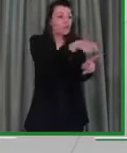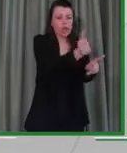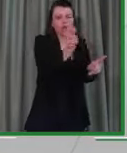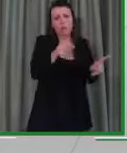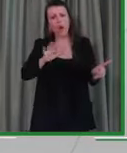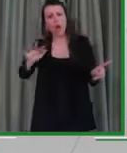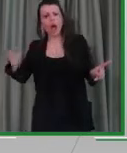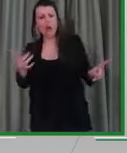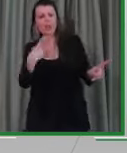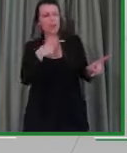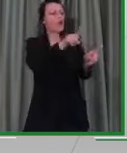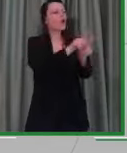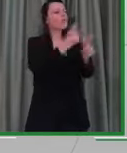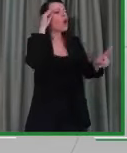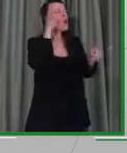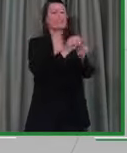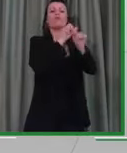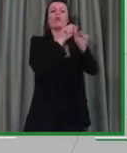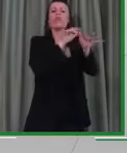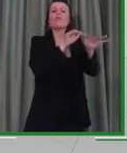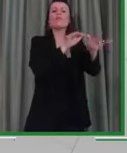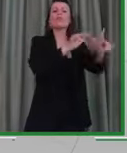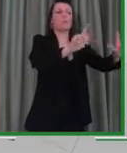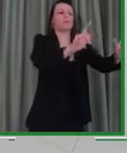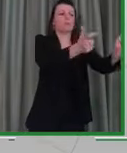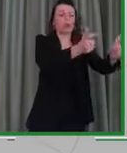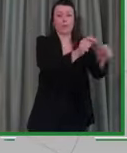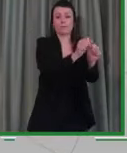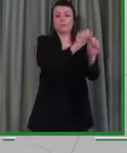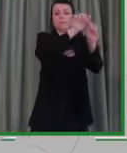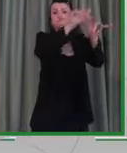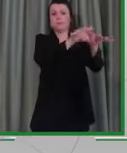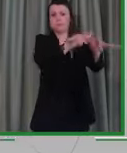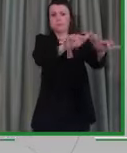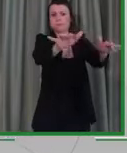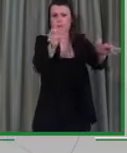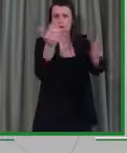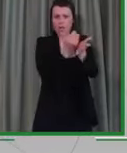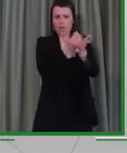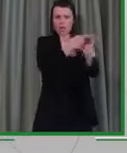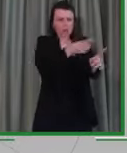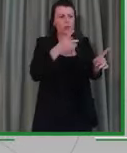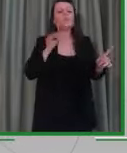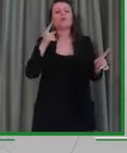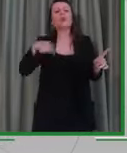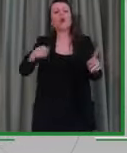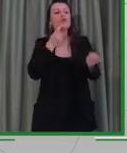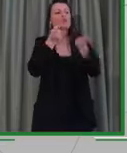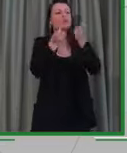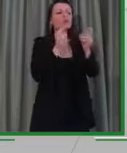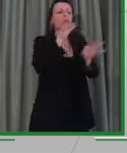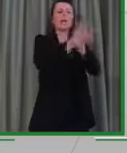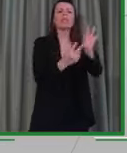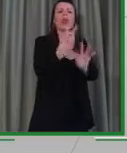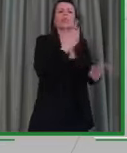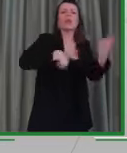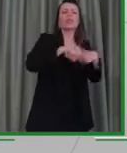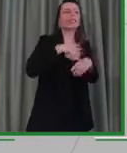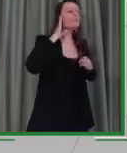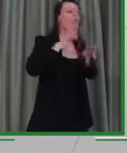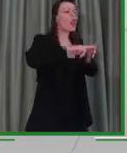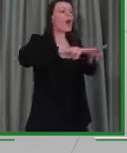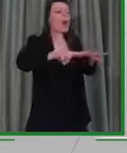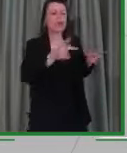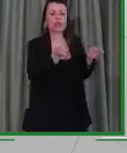gestendo con grande capacità competenza i posti letto in terapia intensiva una mano preziosissima così come